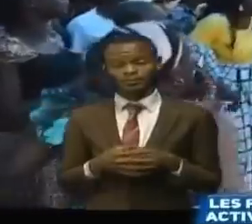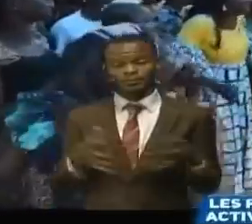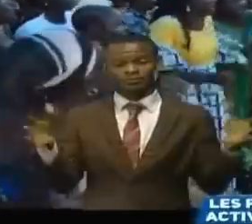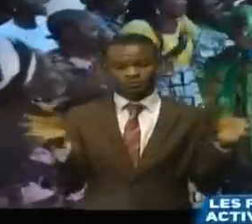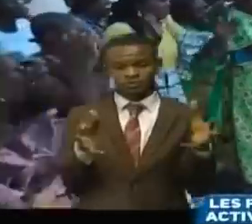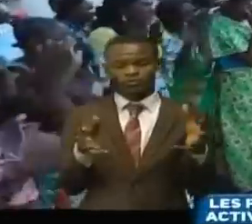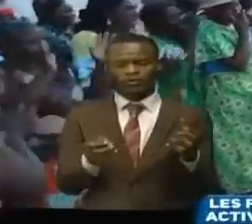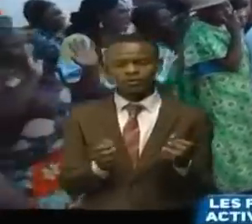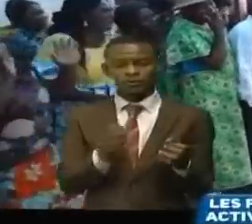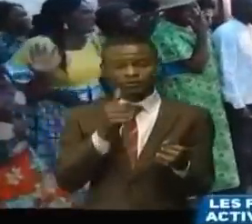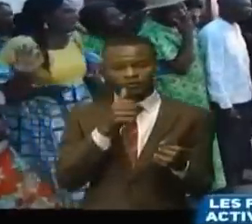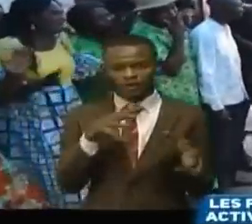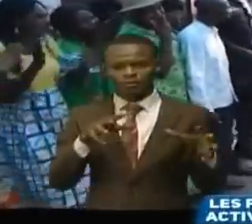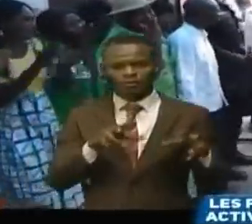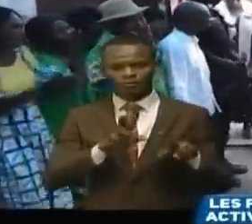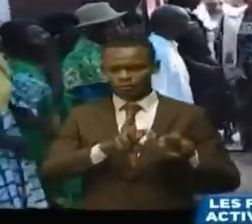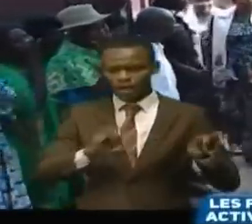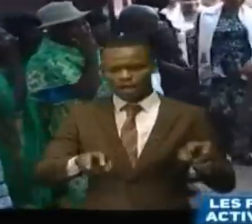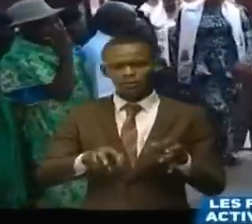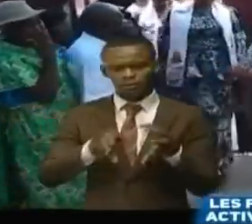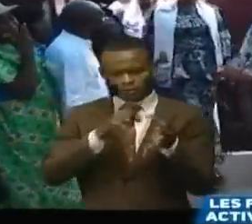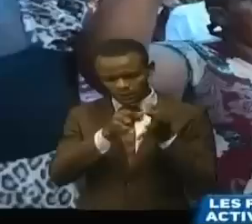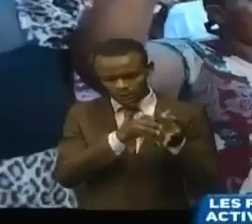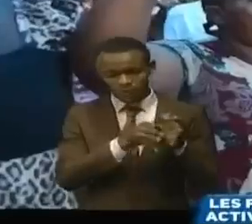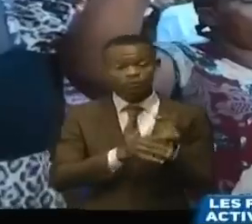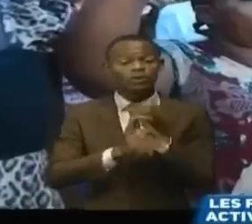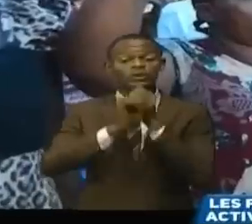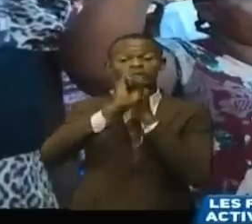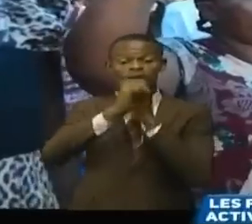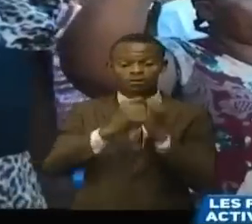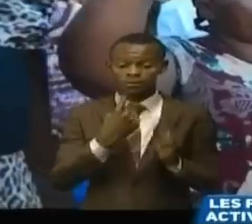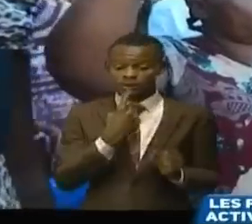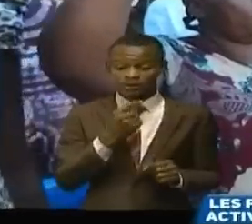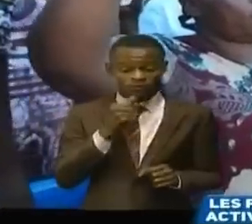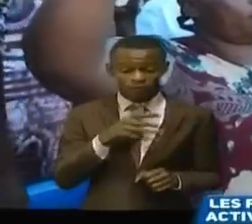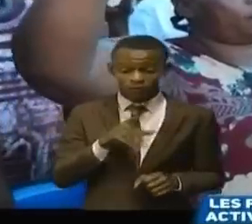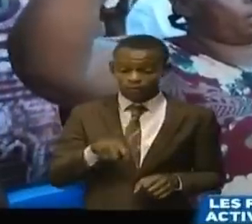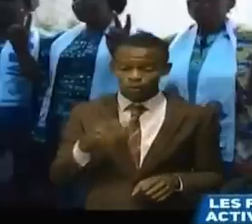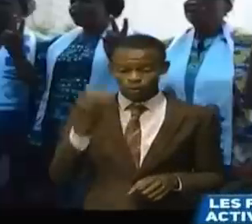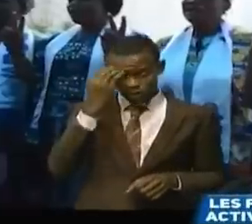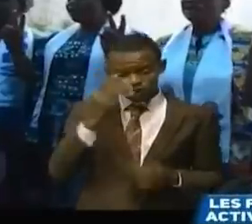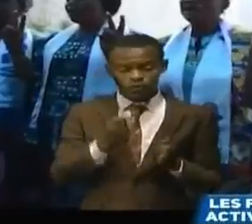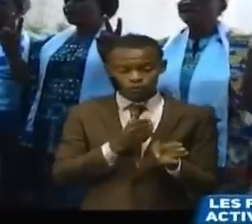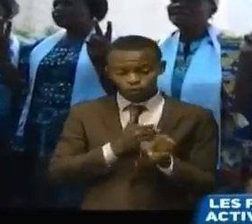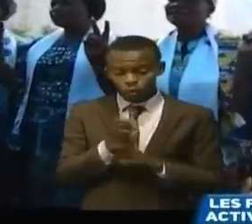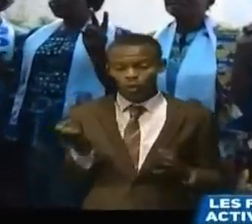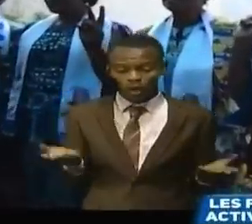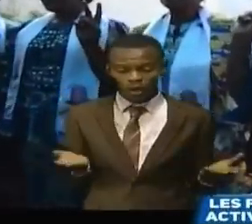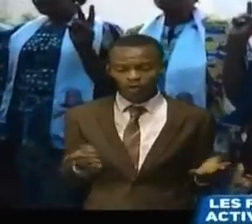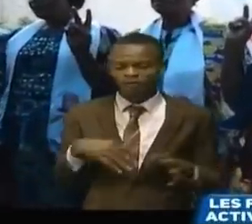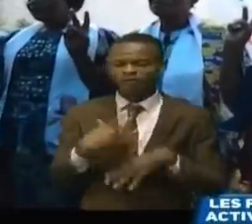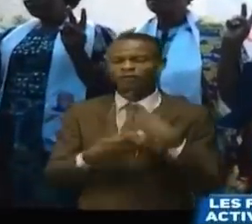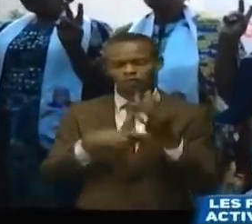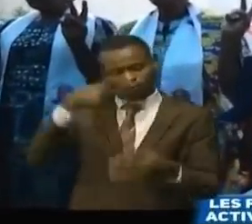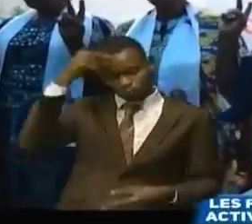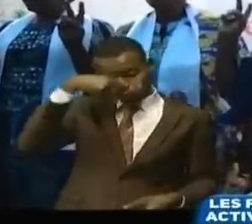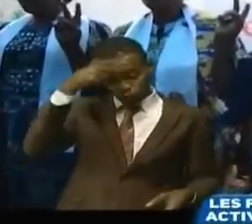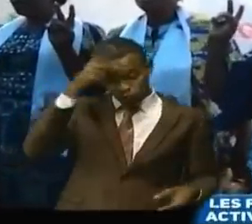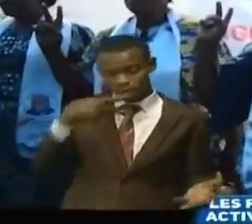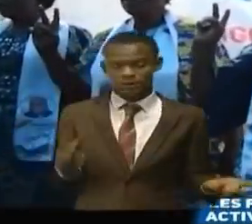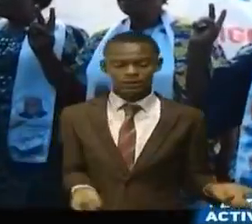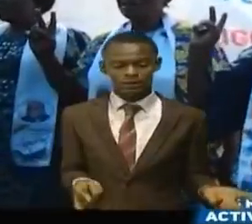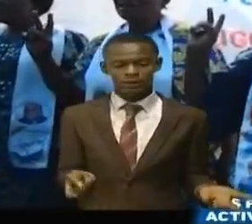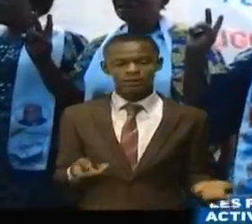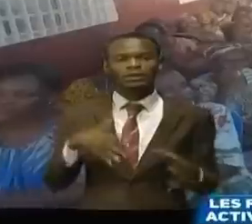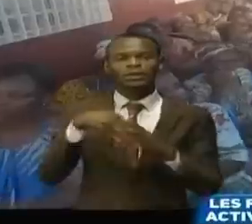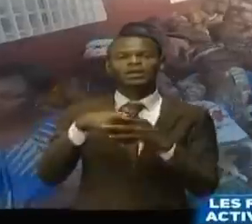des femmes sur leurs droits n'est pas une question du mois dans l'Union pour la démocratie et le progrès social, mais une question de tous les jours. C'est